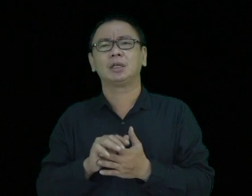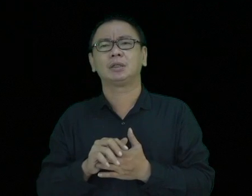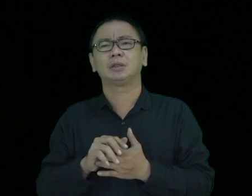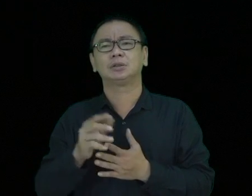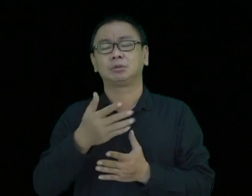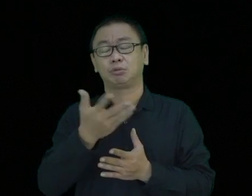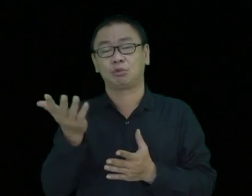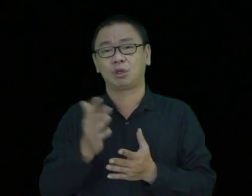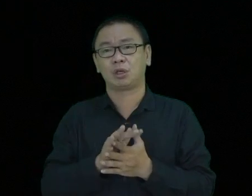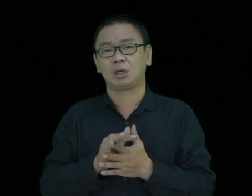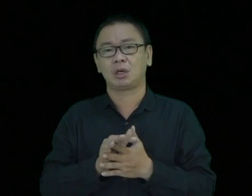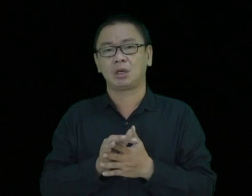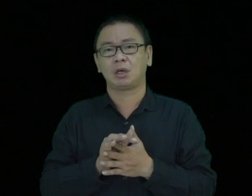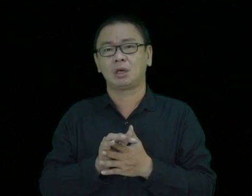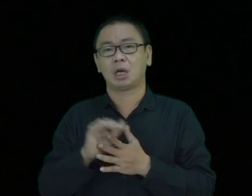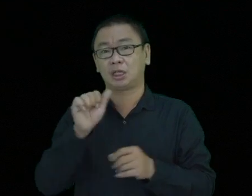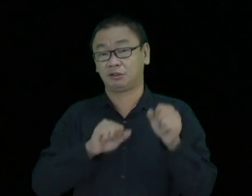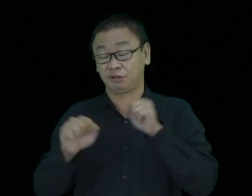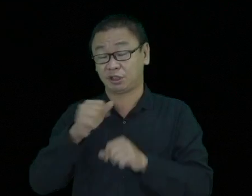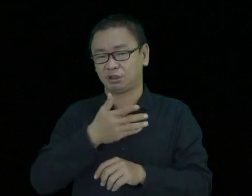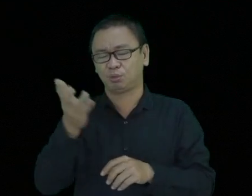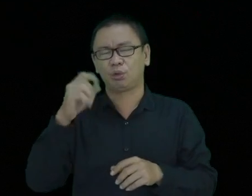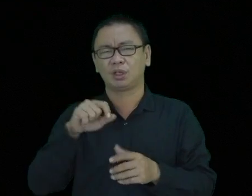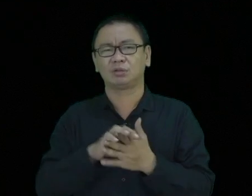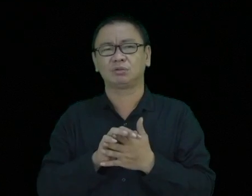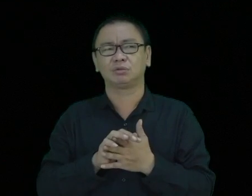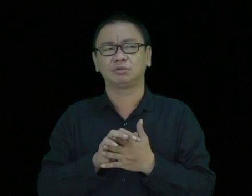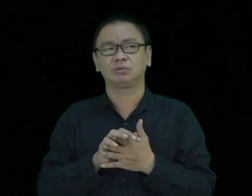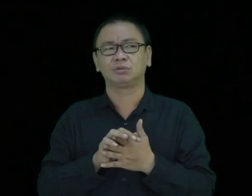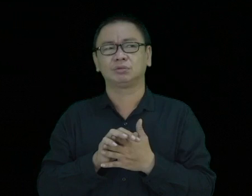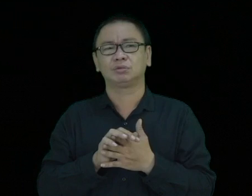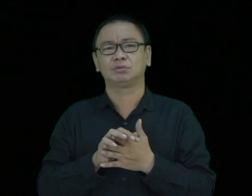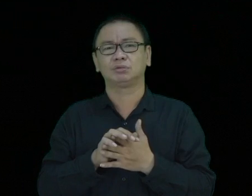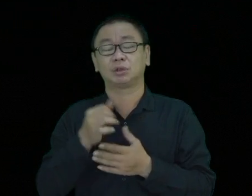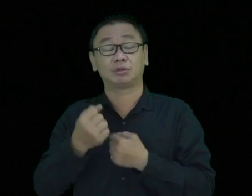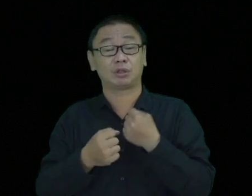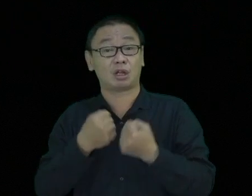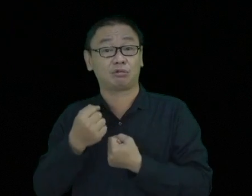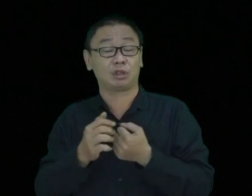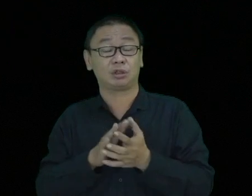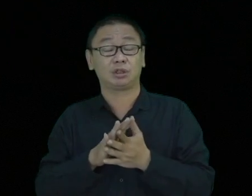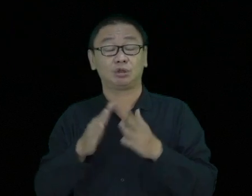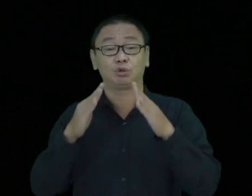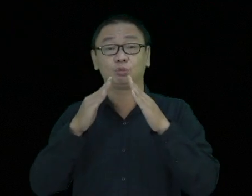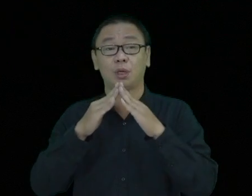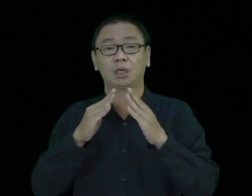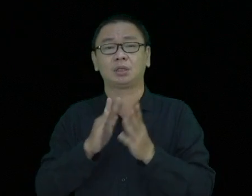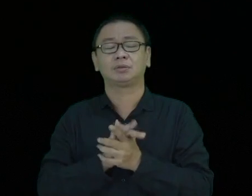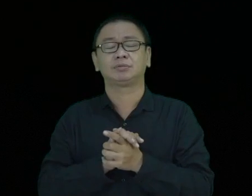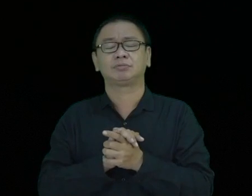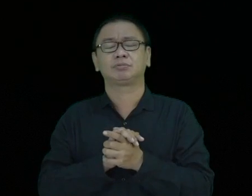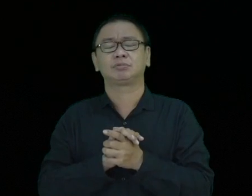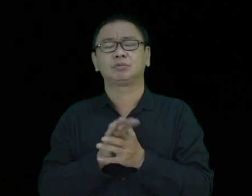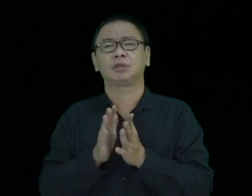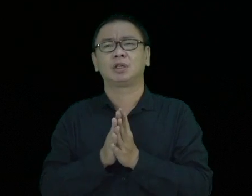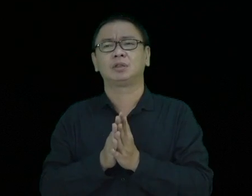segala aktivitas semuanya itu dilakukan di rumah, dan kemudian